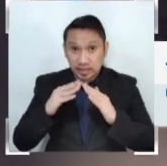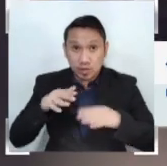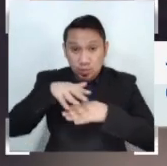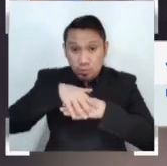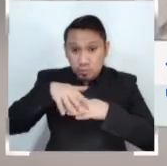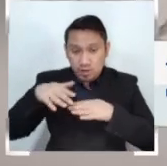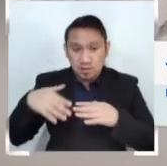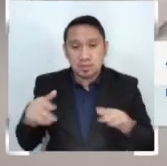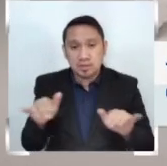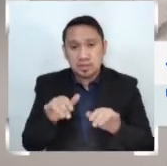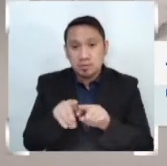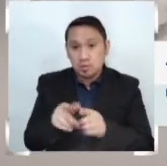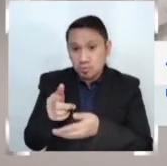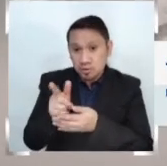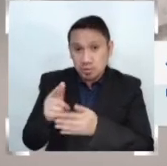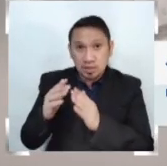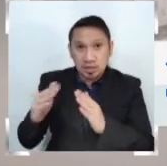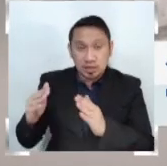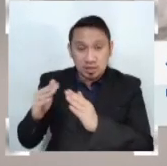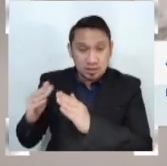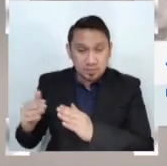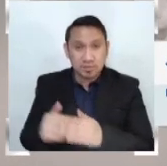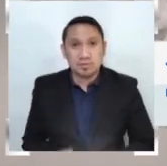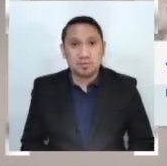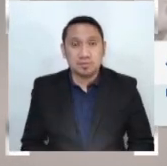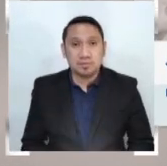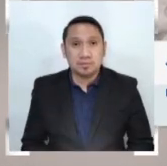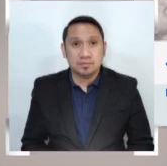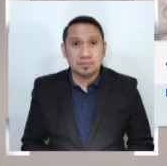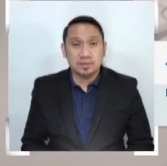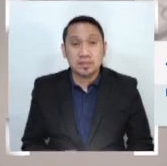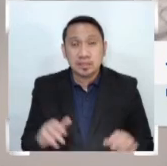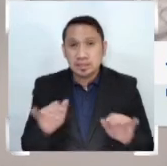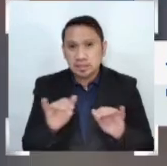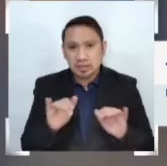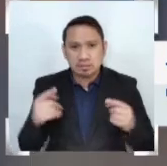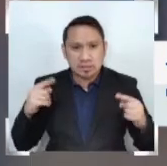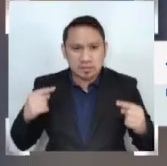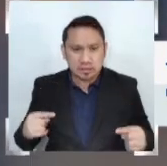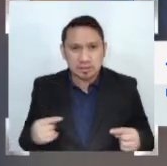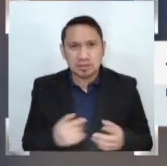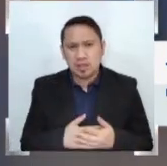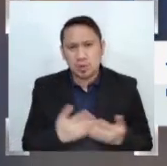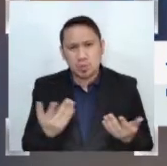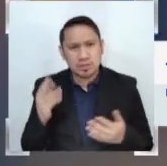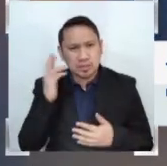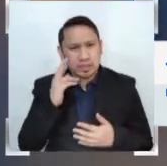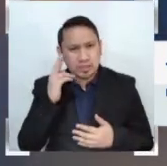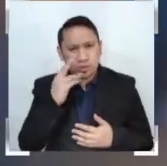ang 2 pang kapitbahay at kapwa magninyog ni Ebar Sabal. Pareho silang sugatan. Blanco pa ang pulisya sa motibo ng